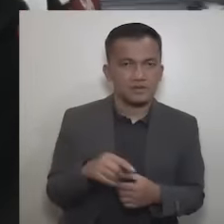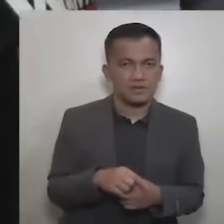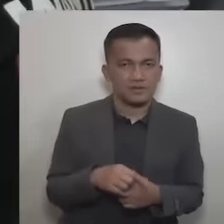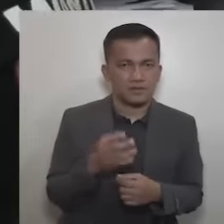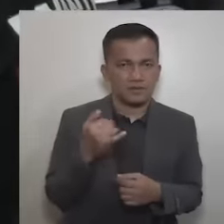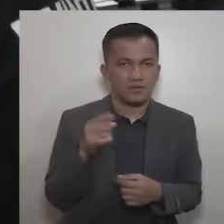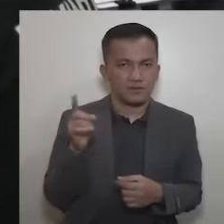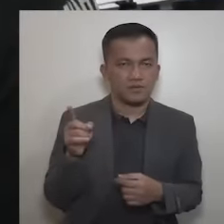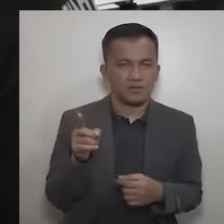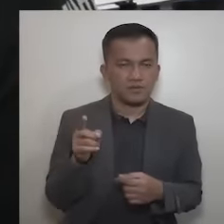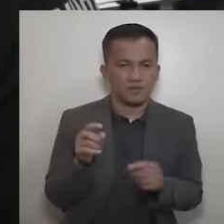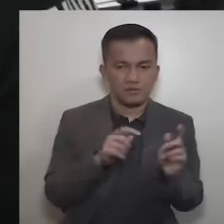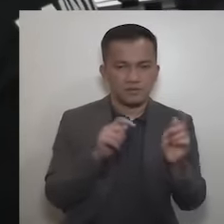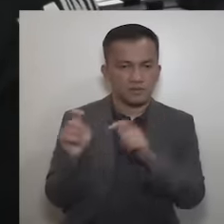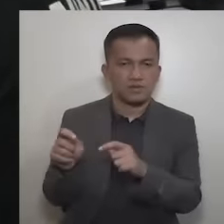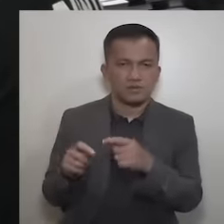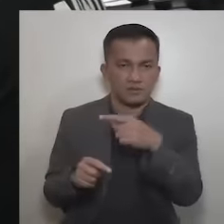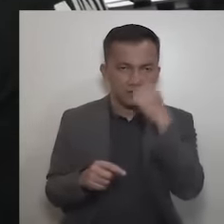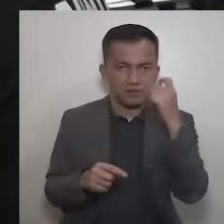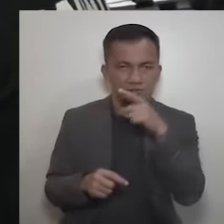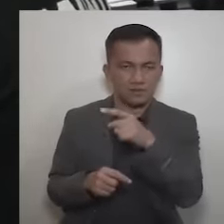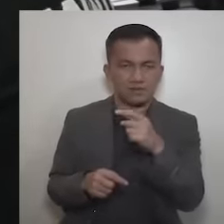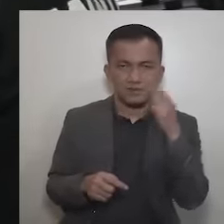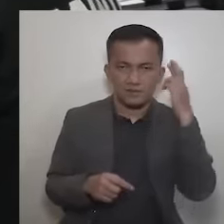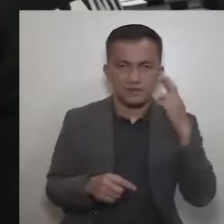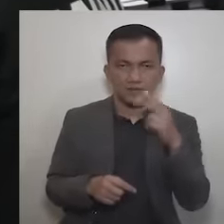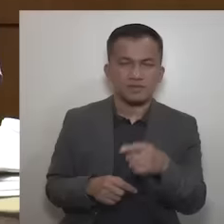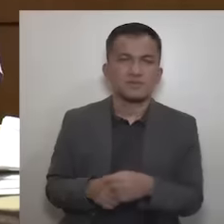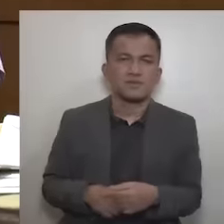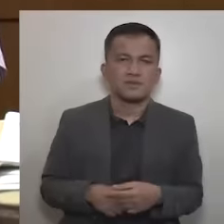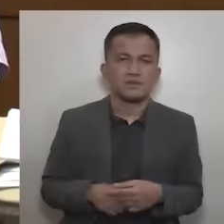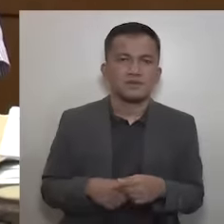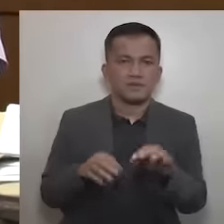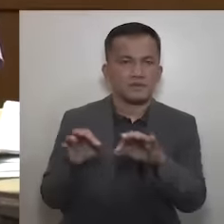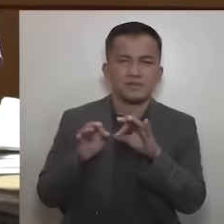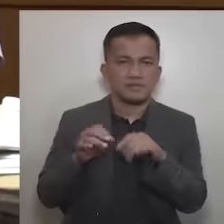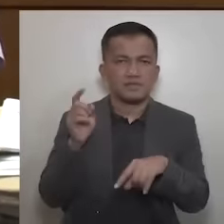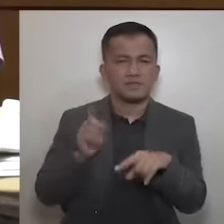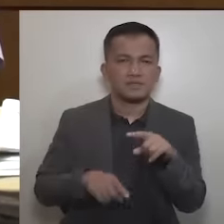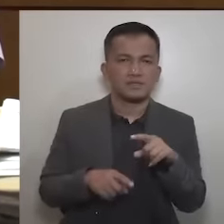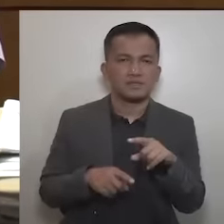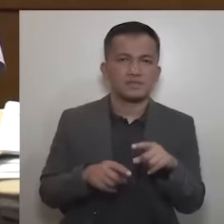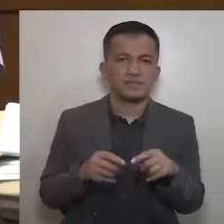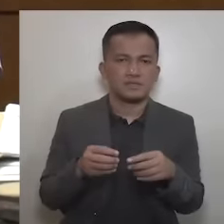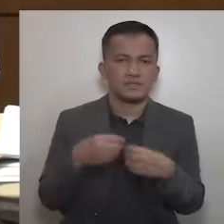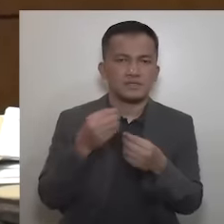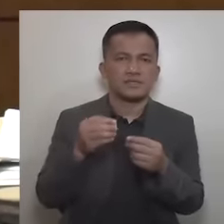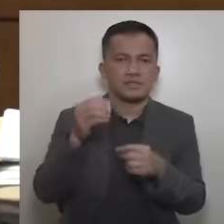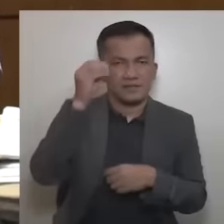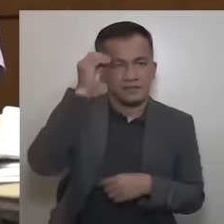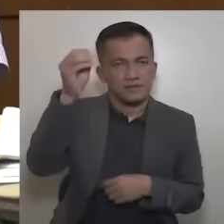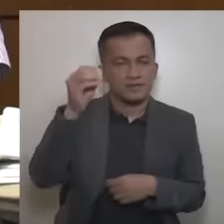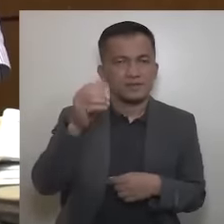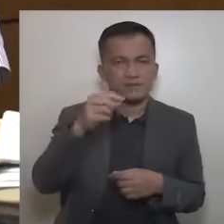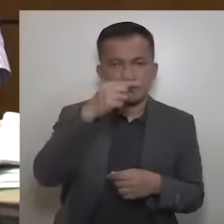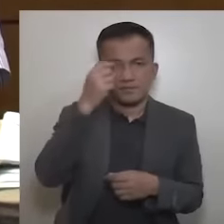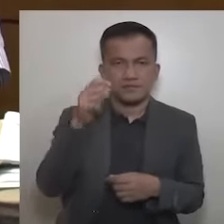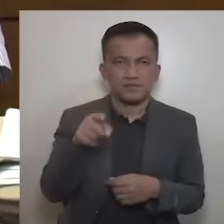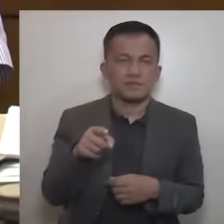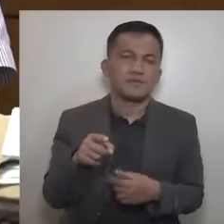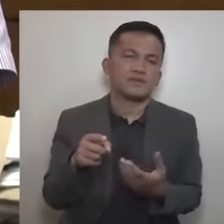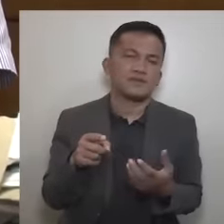na kaya niya talaga nilipat? Is yun yung rason niya? I'm afraid I cannot give an opinion on